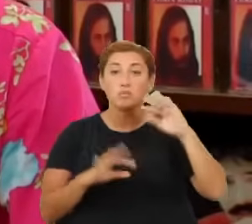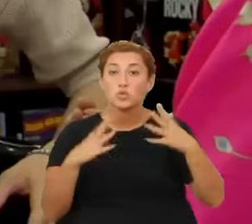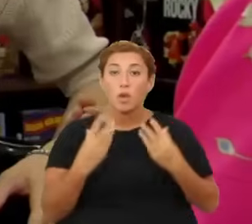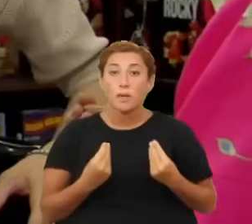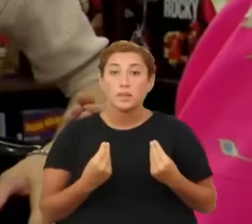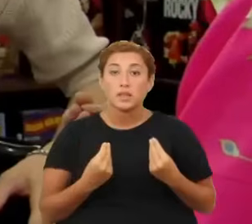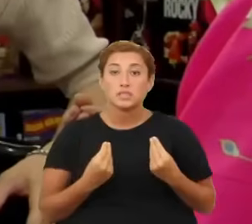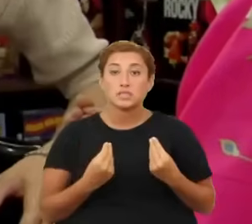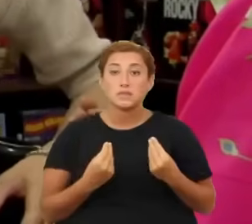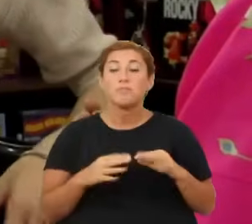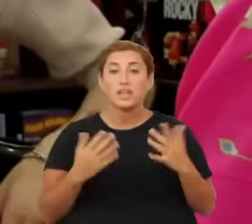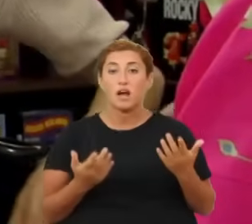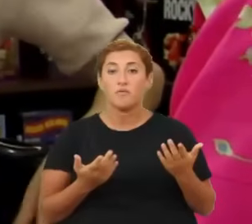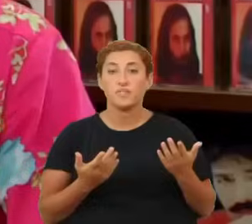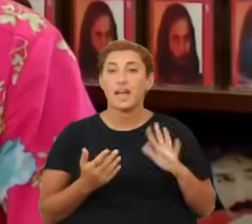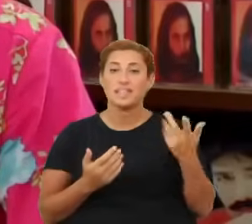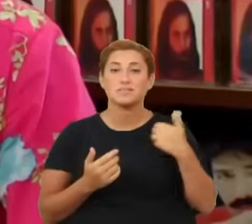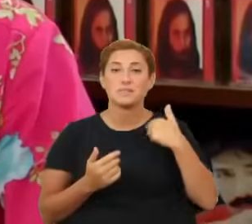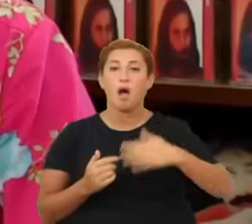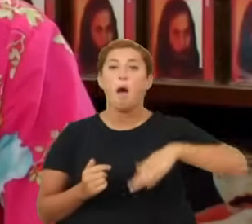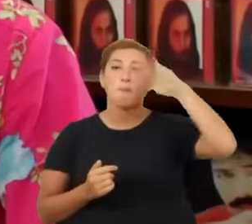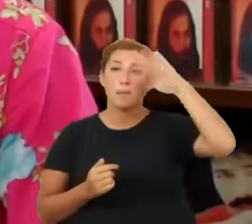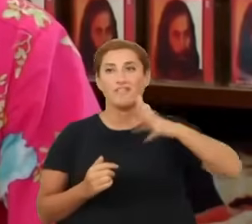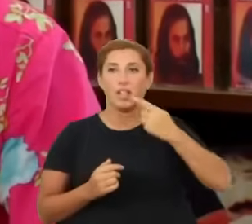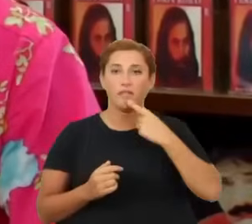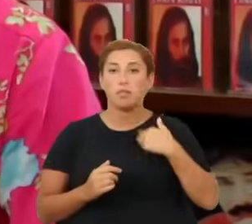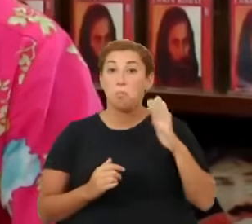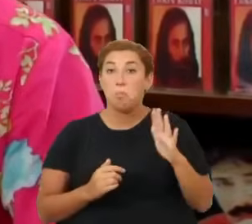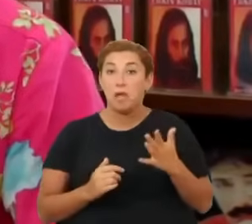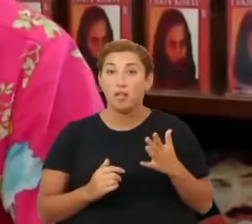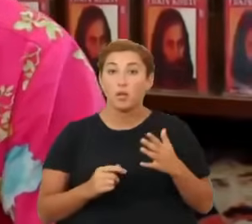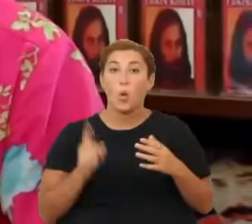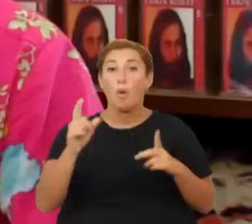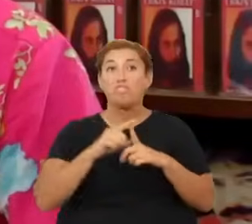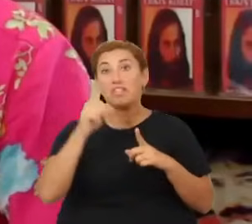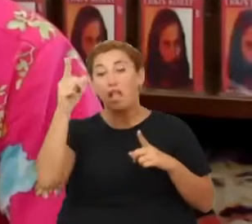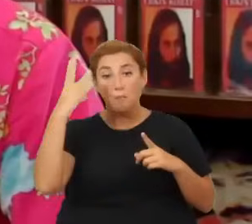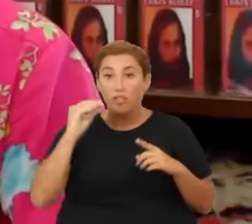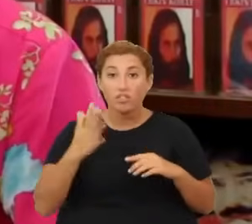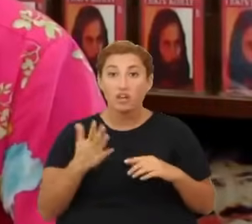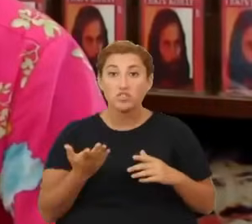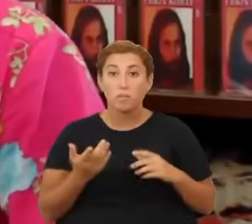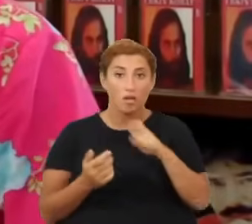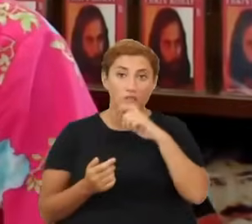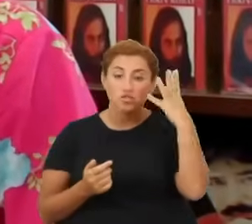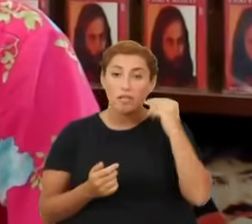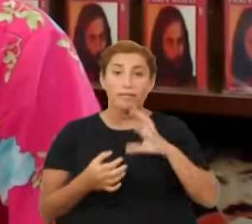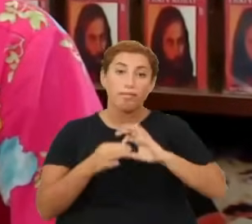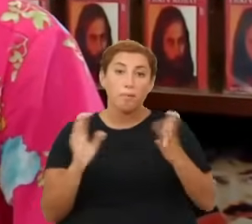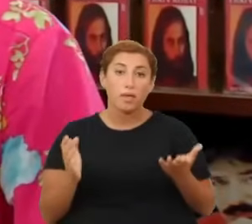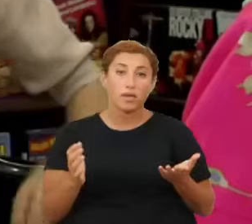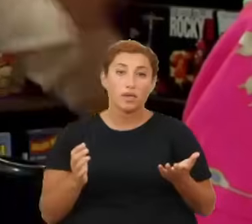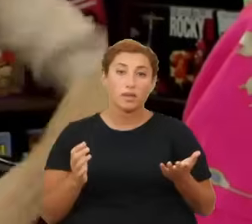olabilir. Yani hani bizim apartmandan falan derken belki o dilek mi anladı acaba? Yanlış anladı demek